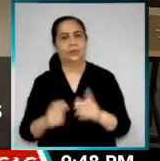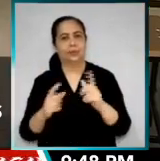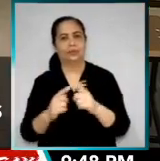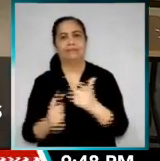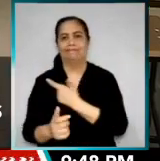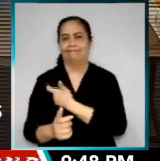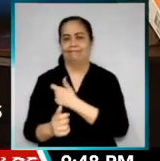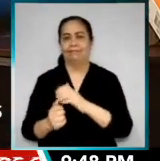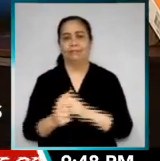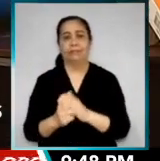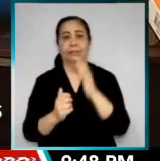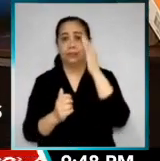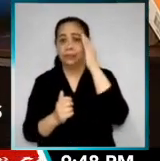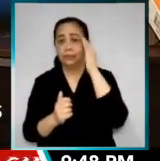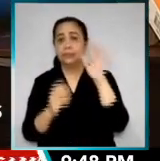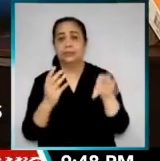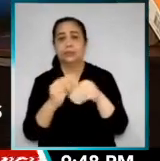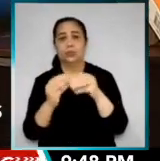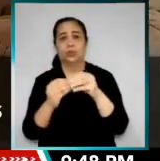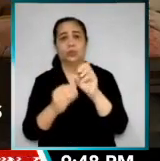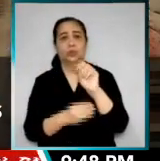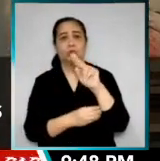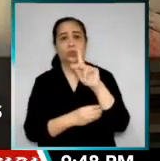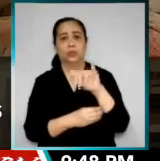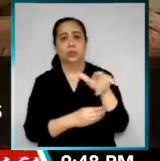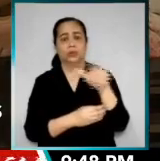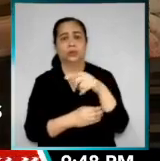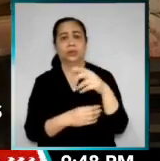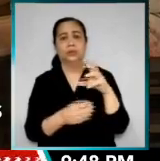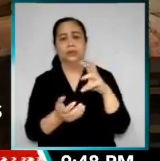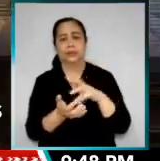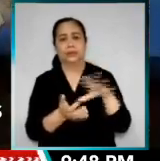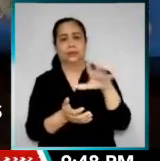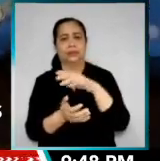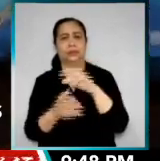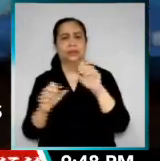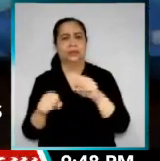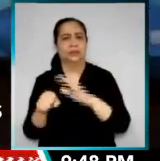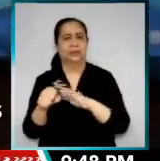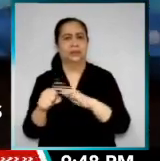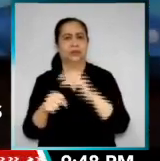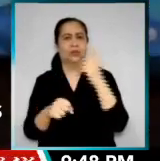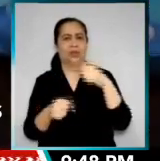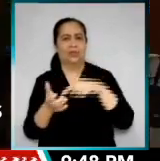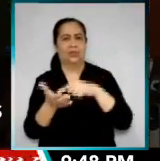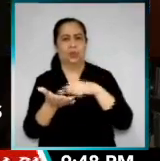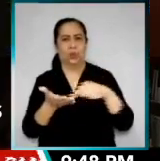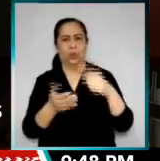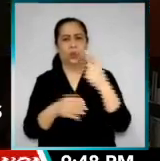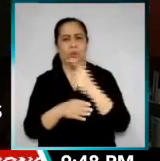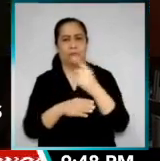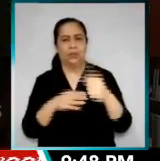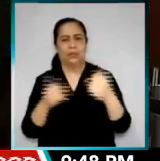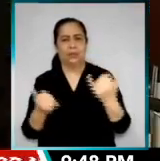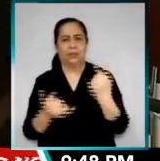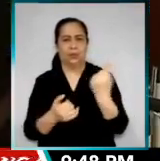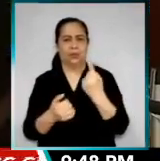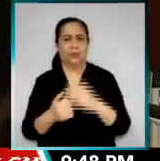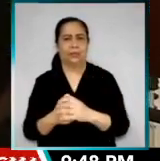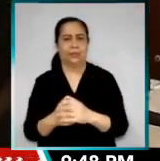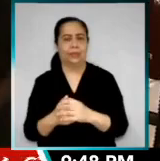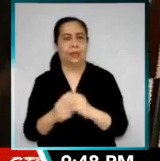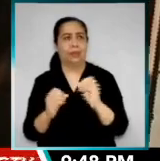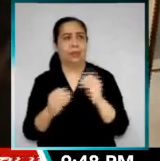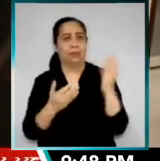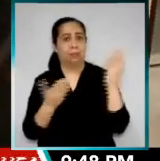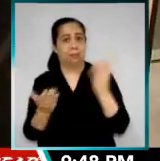Humihingi ng karagdagang supply ng bakuna ang lungsod dahil kakasya na lang para sa linggong ito ang hawak nilang bakuna. Kung walang darating, ang mangyayari niyan,